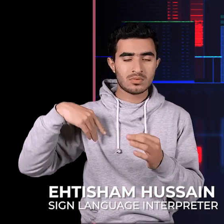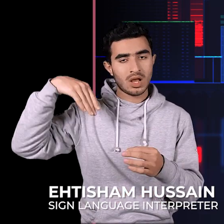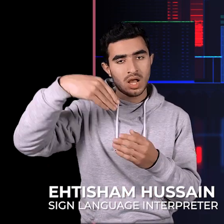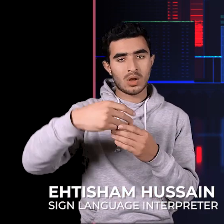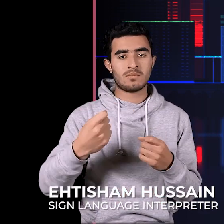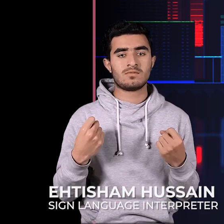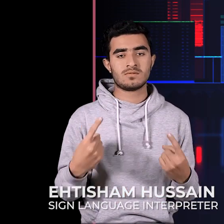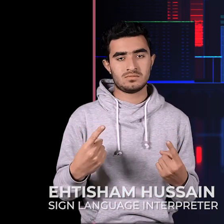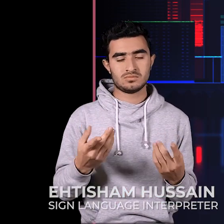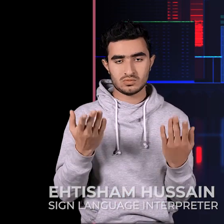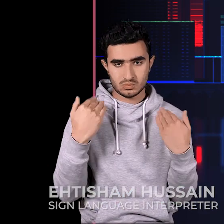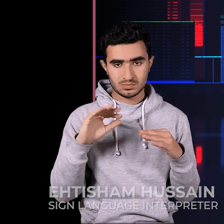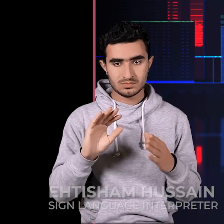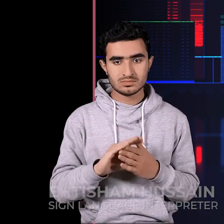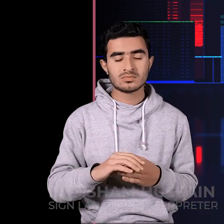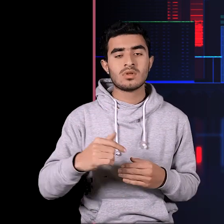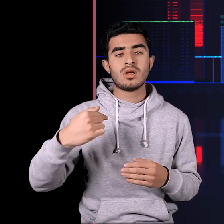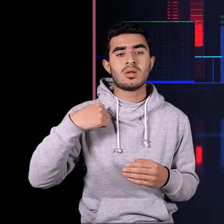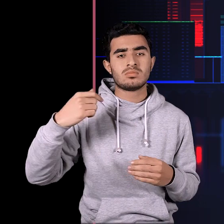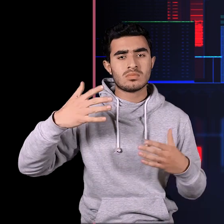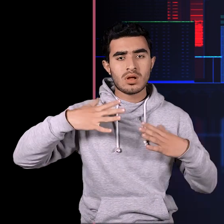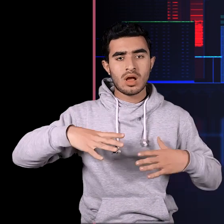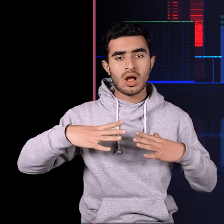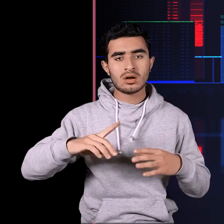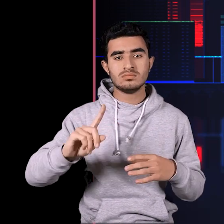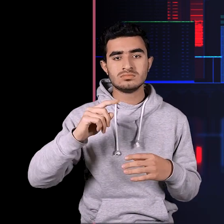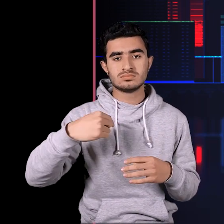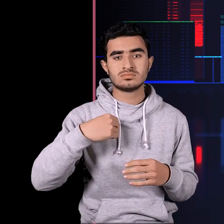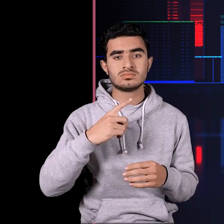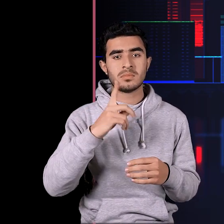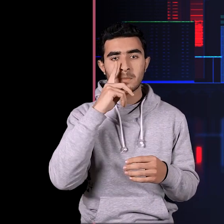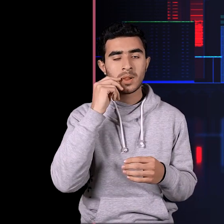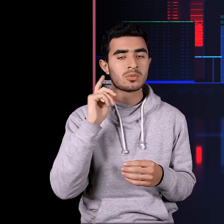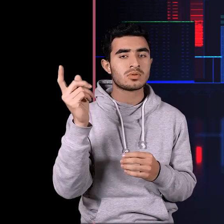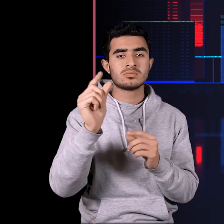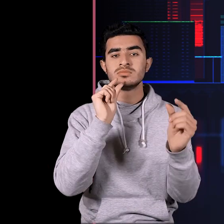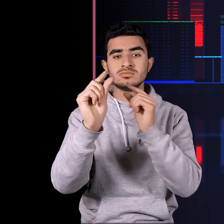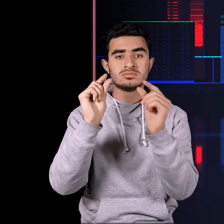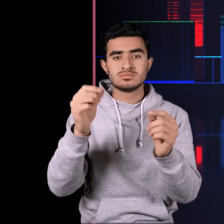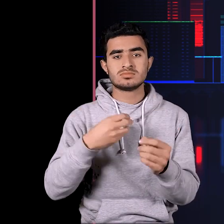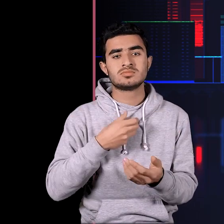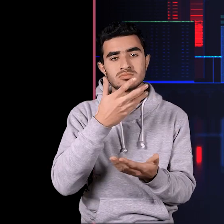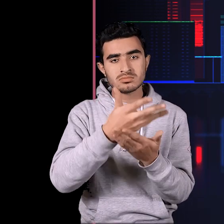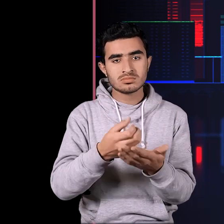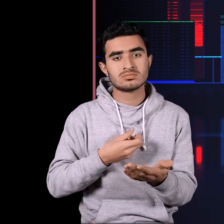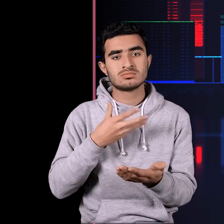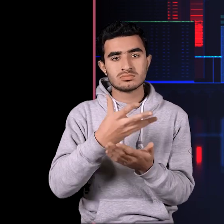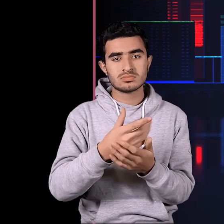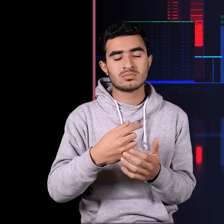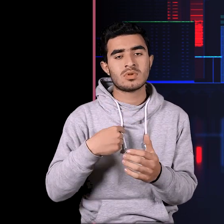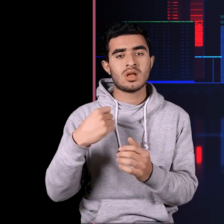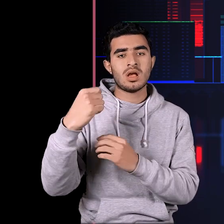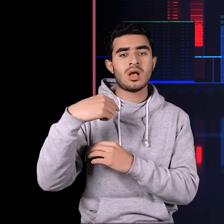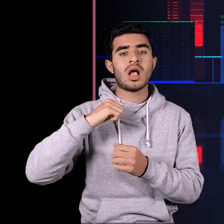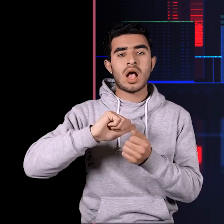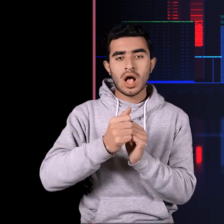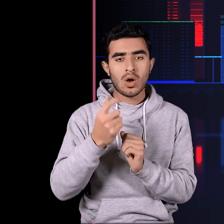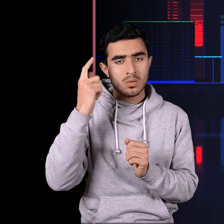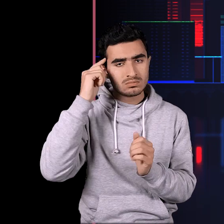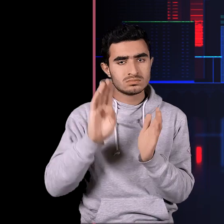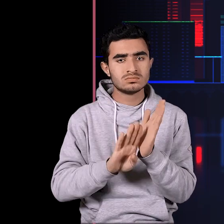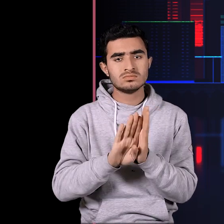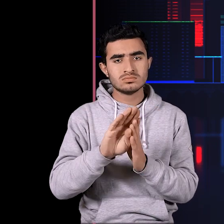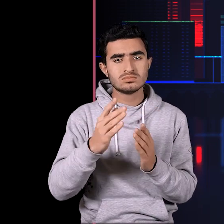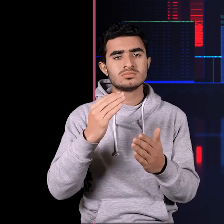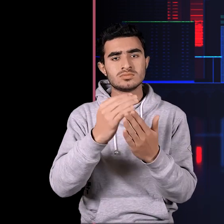जर्नी के बाद से मैं सिर्फ ब्रेस्ट कैंसर सर्वाइवर बन के ही नहीं बात करती, मैं एक मोटिवेशनल स्पीकर के तौर पे लोगों से बात करती हूँ